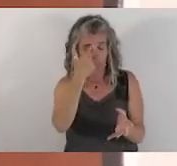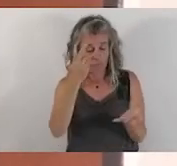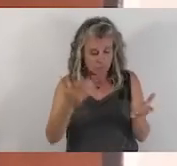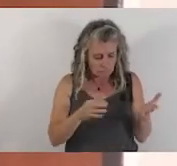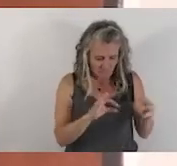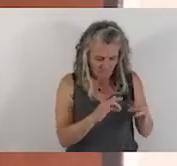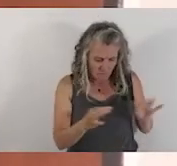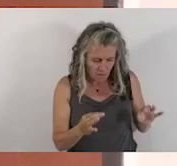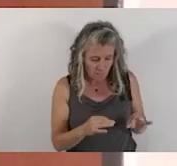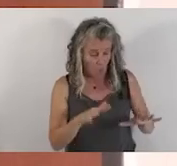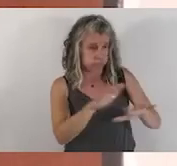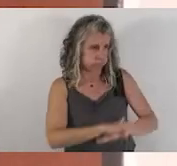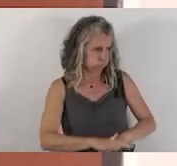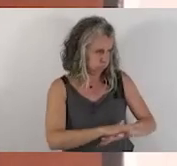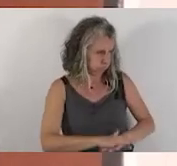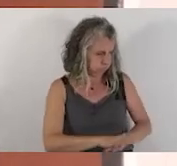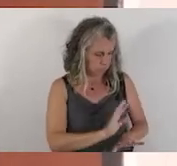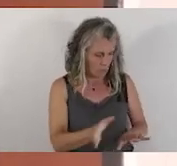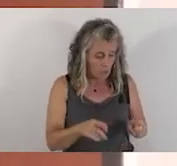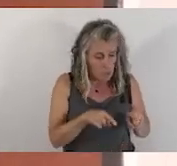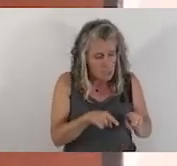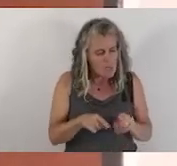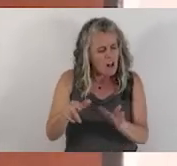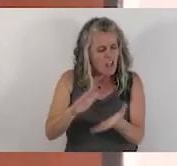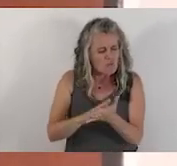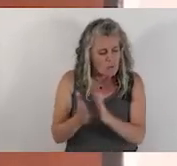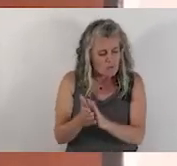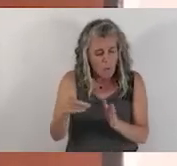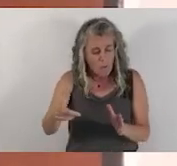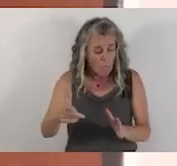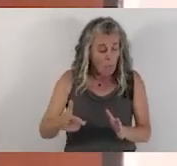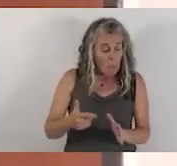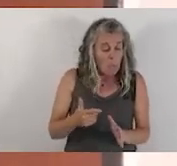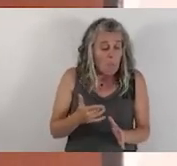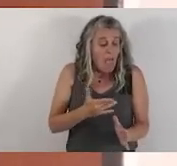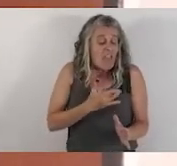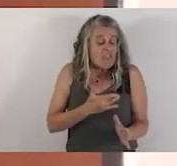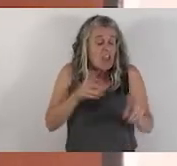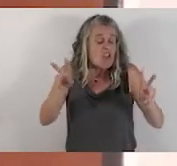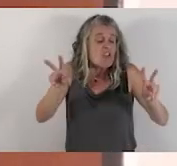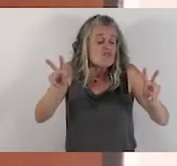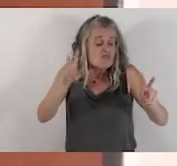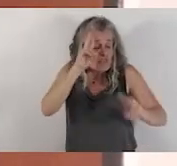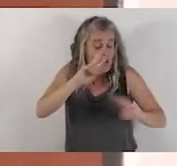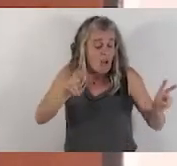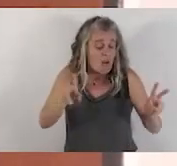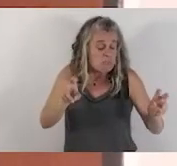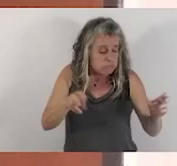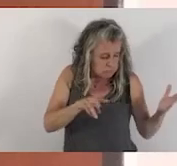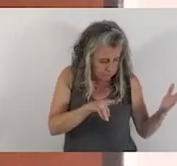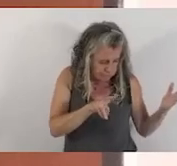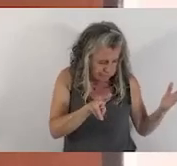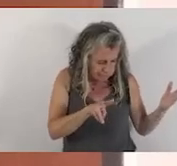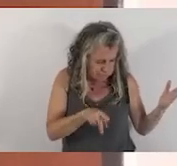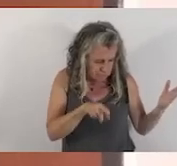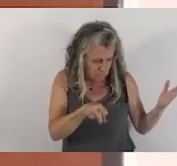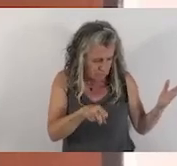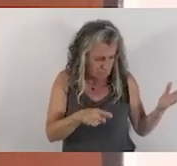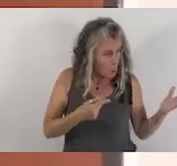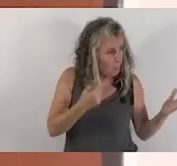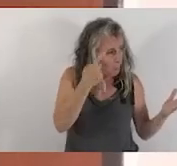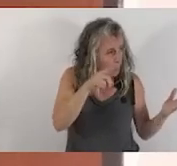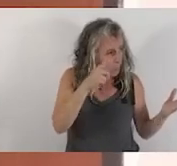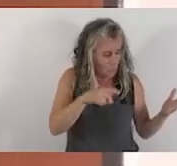grande confusion les associations d'intérêt général avec des mouvements controversés qui créent un tout illisible, incompréhensible. C'est